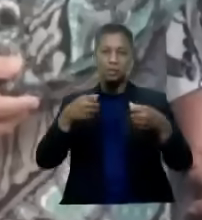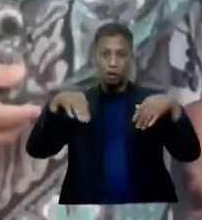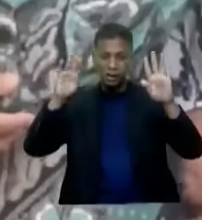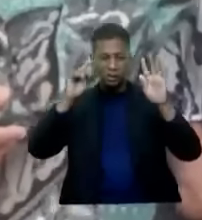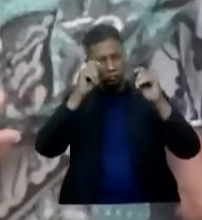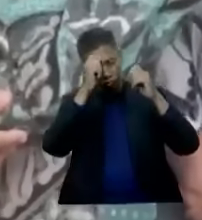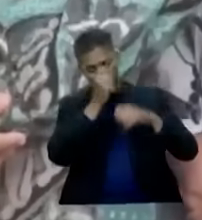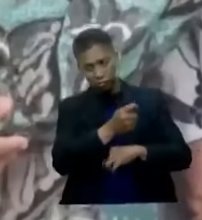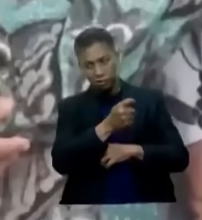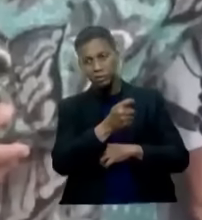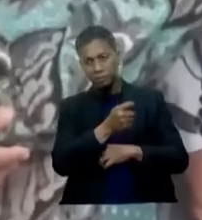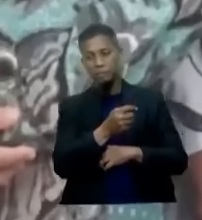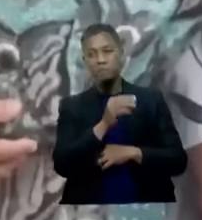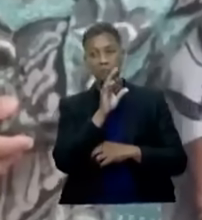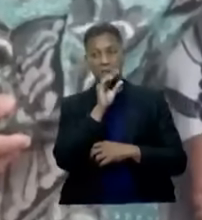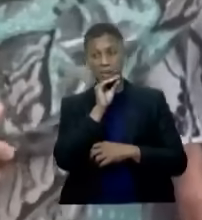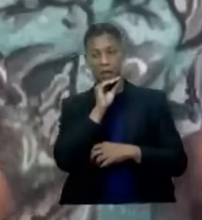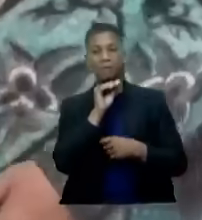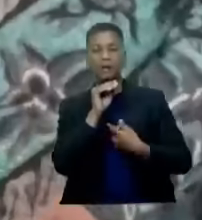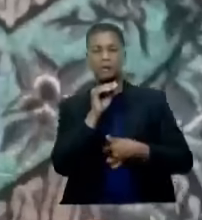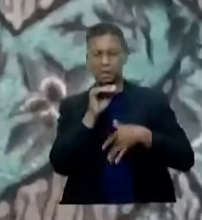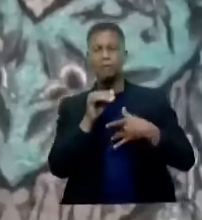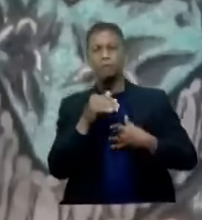serta berekspresi.